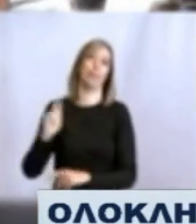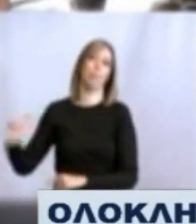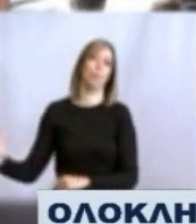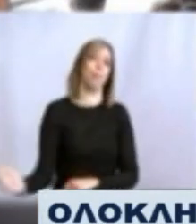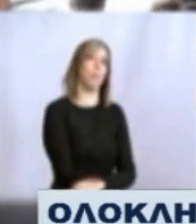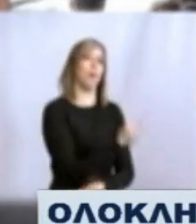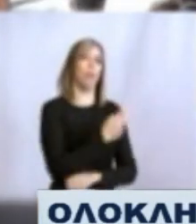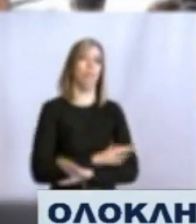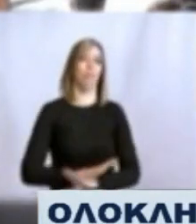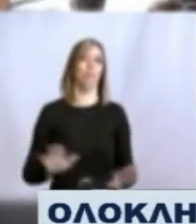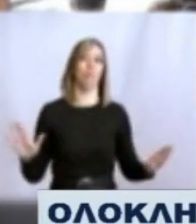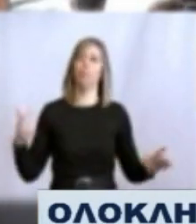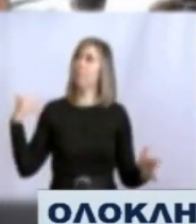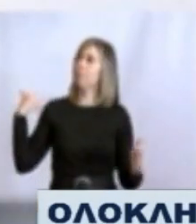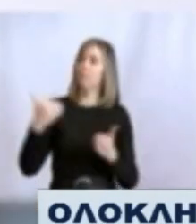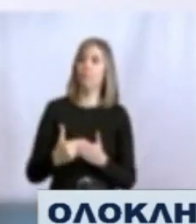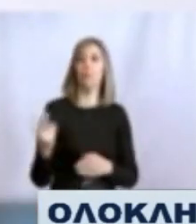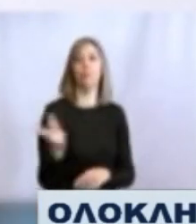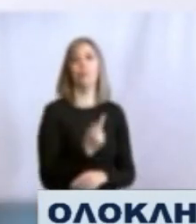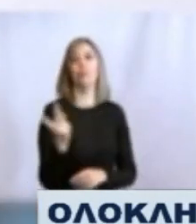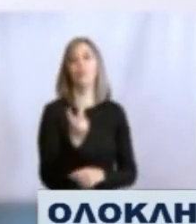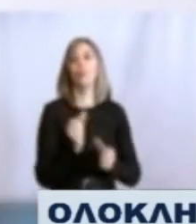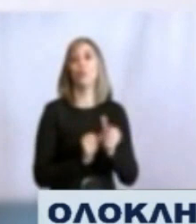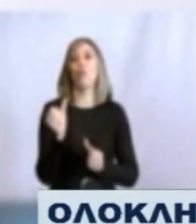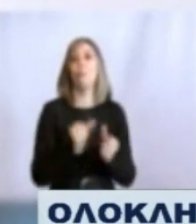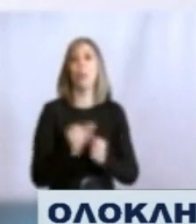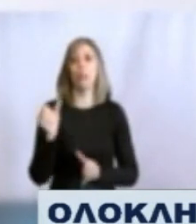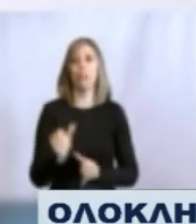σε 22 μήνες εκδόθηκαν πάνω από